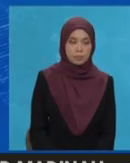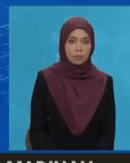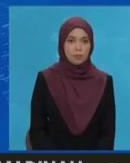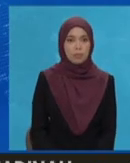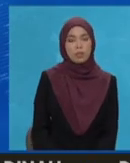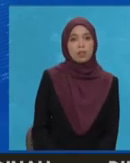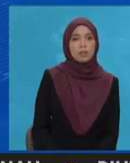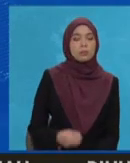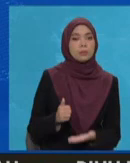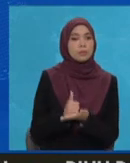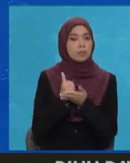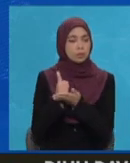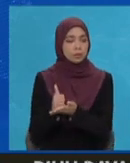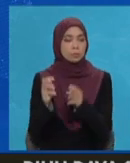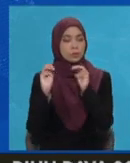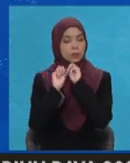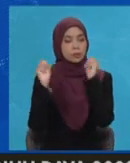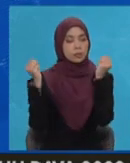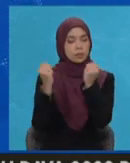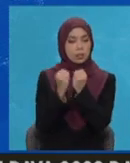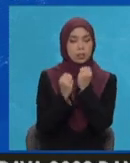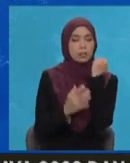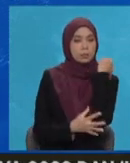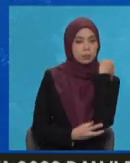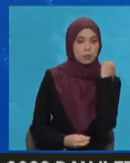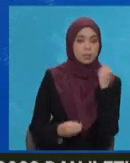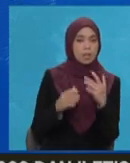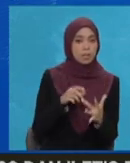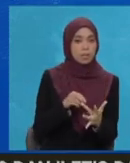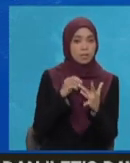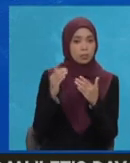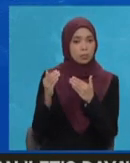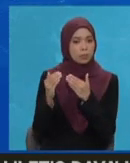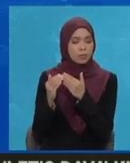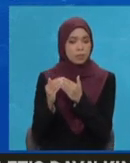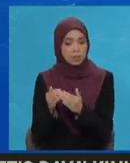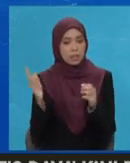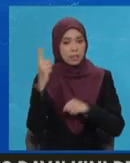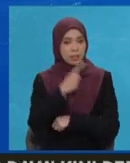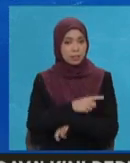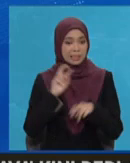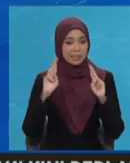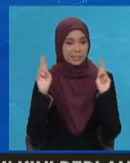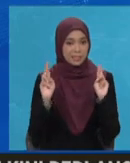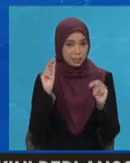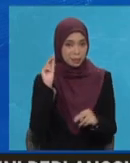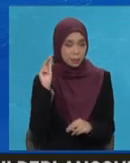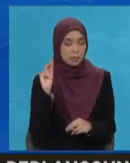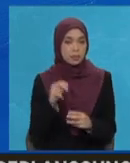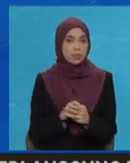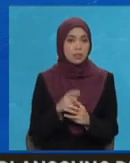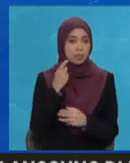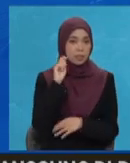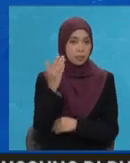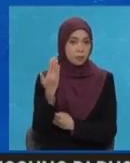ke arah membantu masyarakat yang memerlukan terutama menjelang tibanya bulan Syawal tidak lama lagi pagi tadi diadakan kegiatan sumbangan